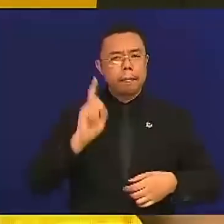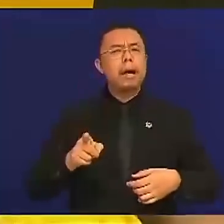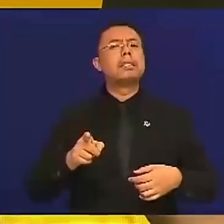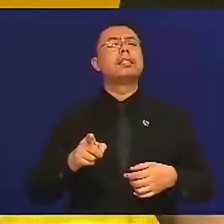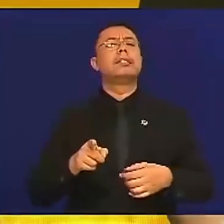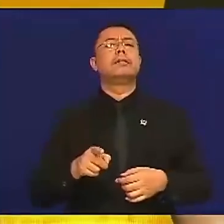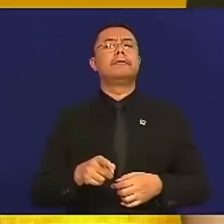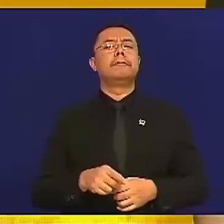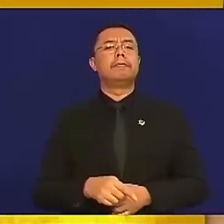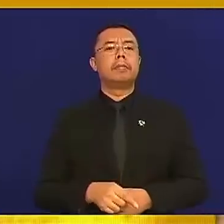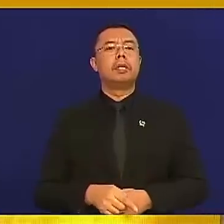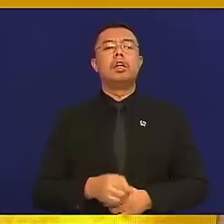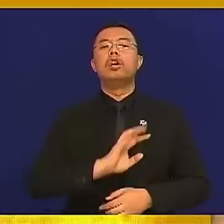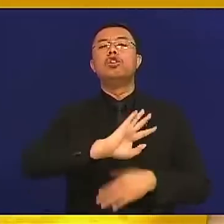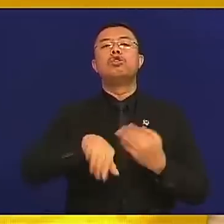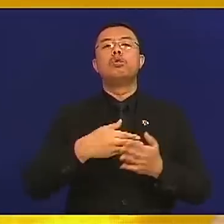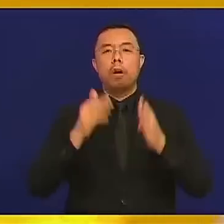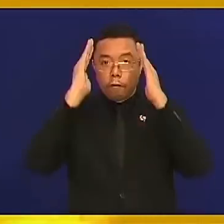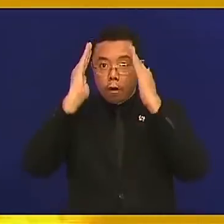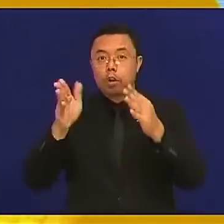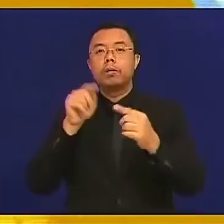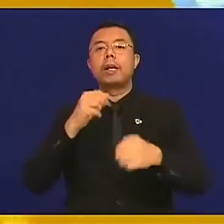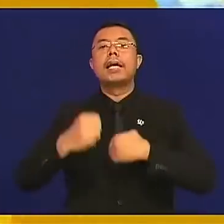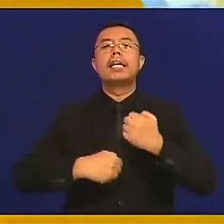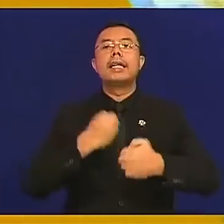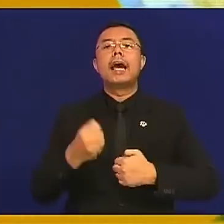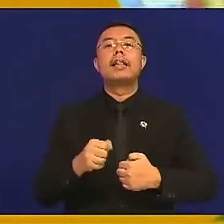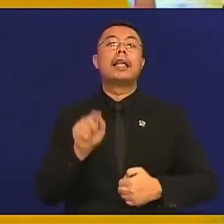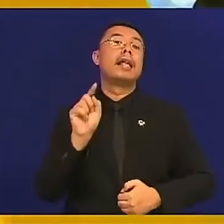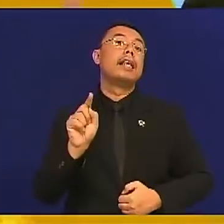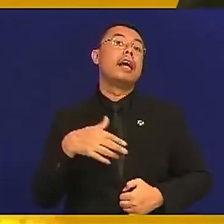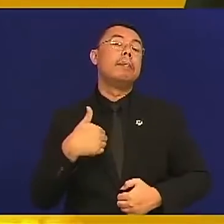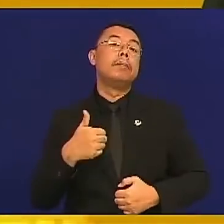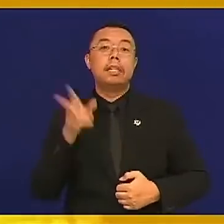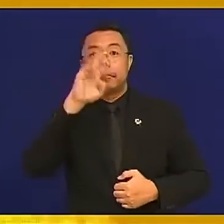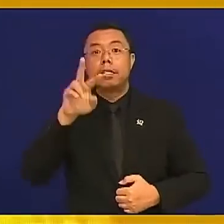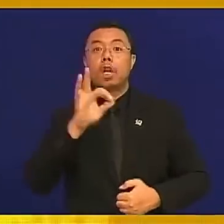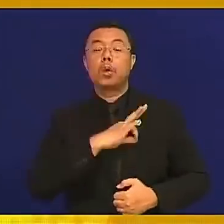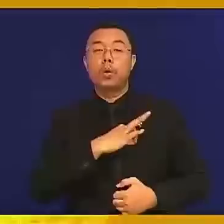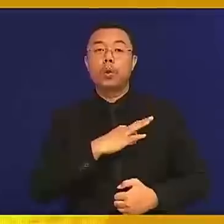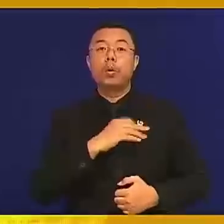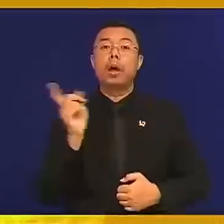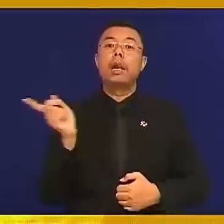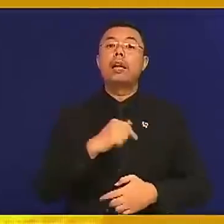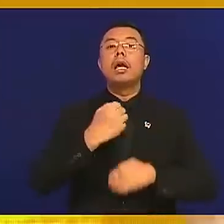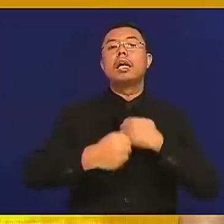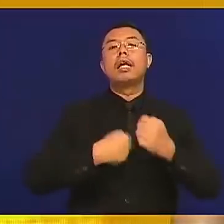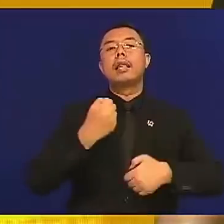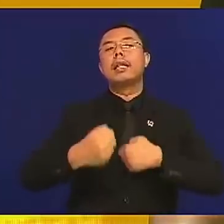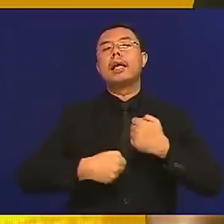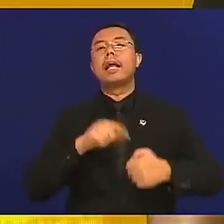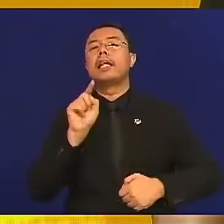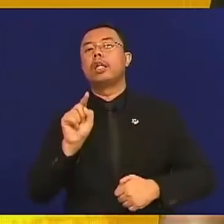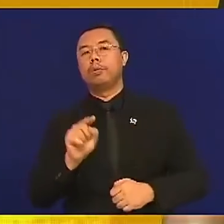saudara, semuanya terfokus pada kegiatan dan dia bisa mencari keuntungan di balik